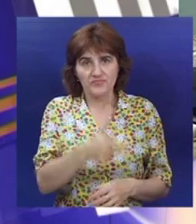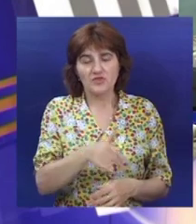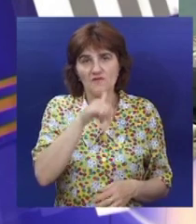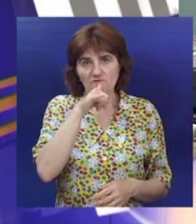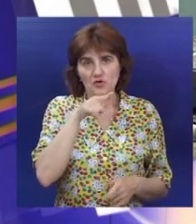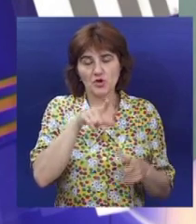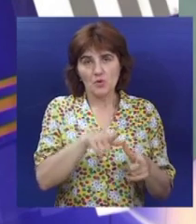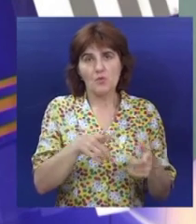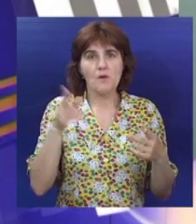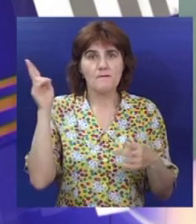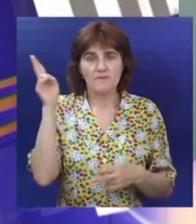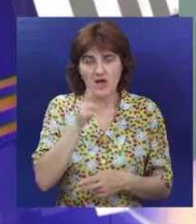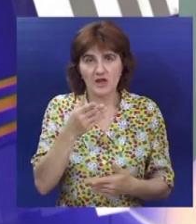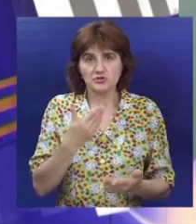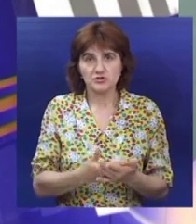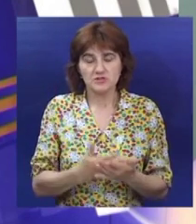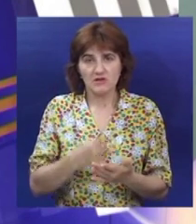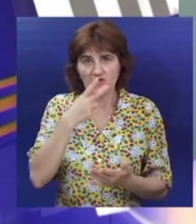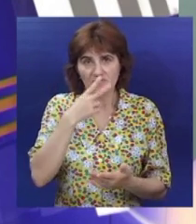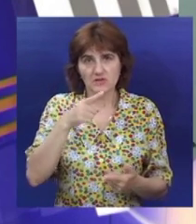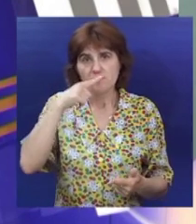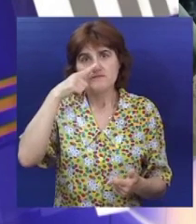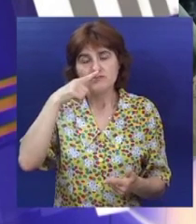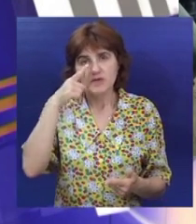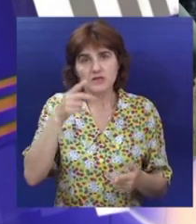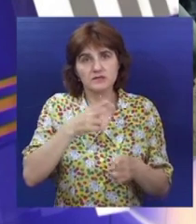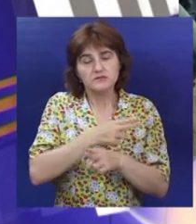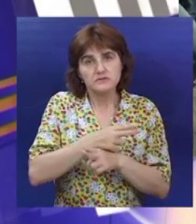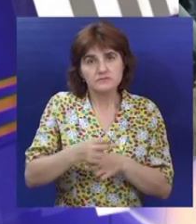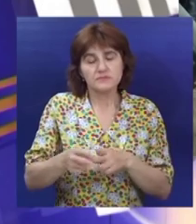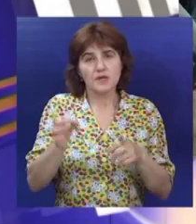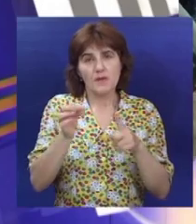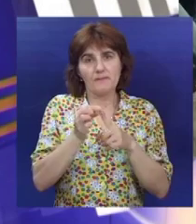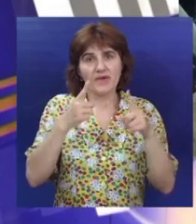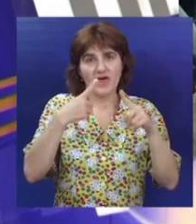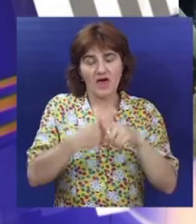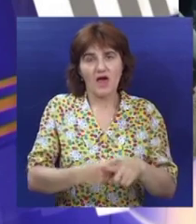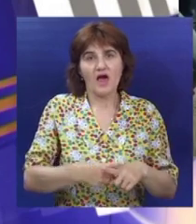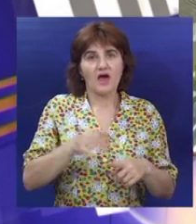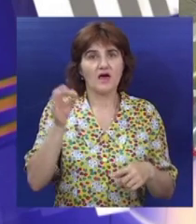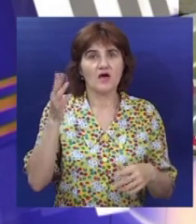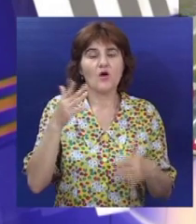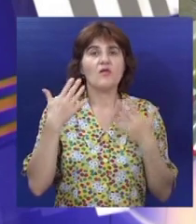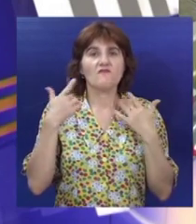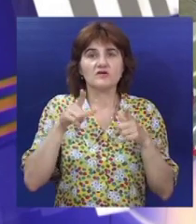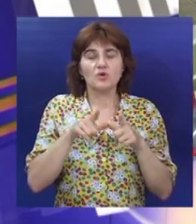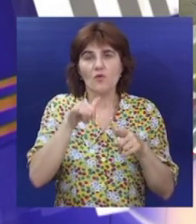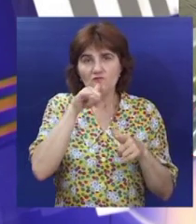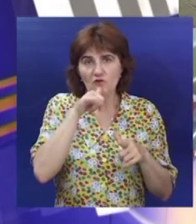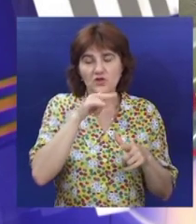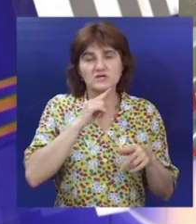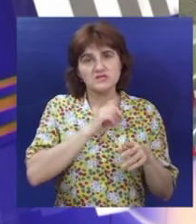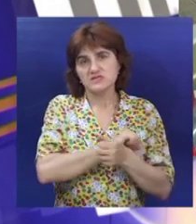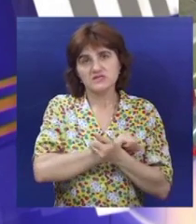jezerima Palić i Ludaš. Pored temperature, bistroće, mirisa, merit će se i pH vrednost, kao i rastvoreni kiseonik u